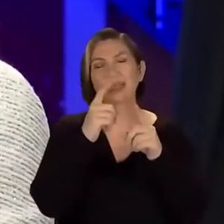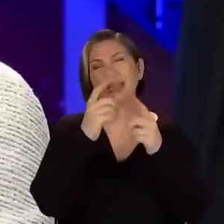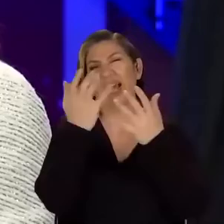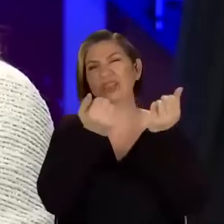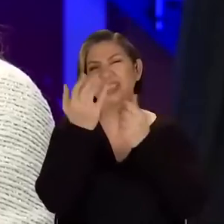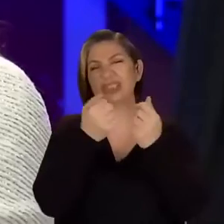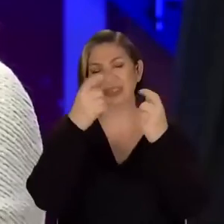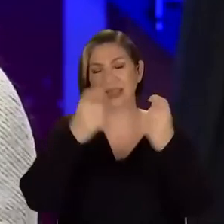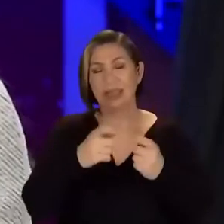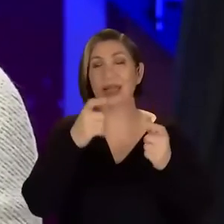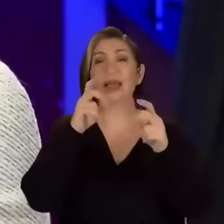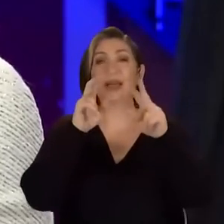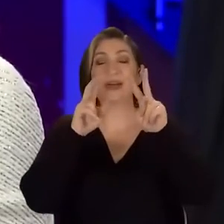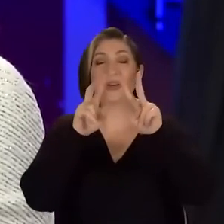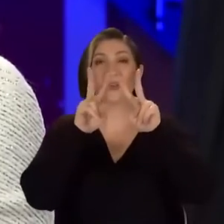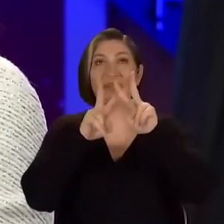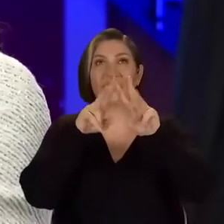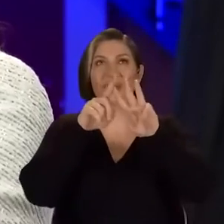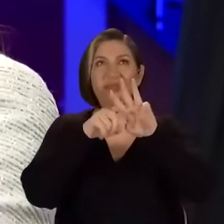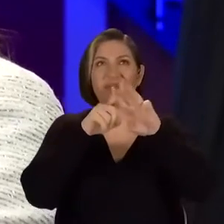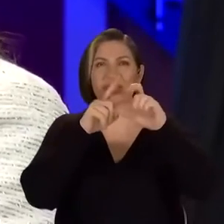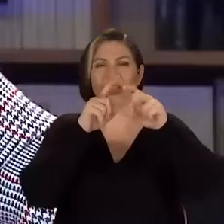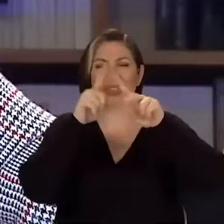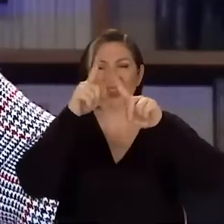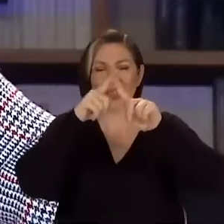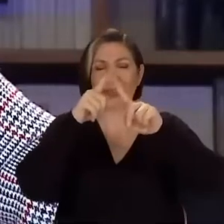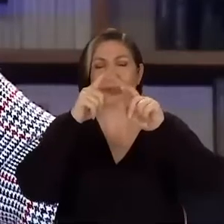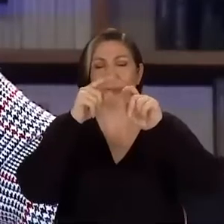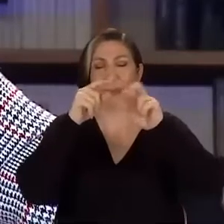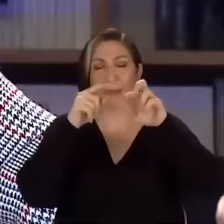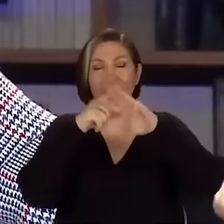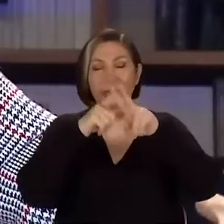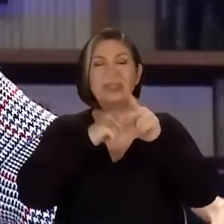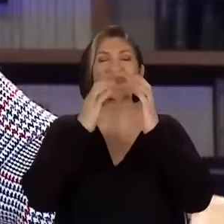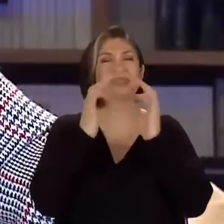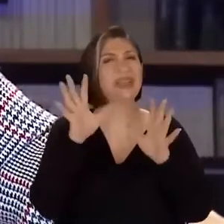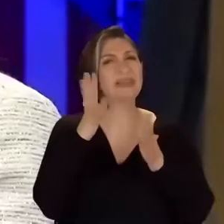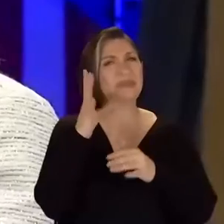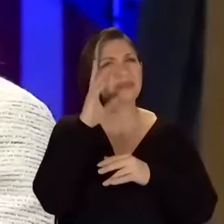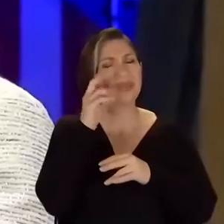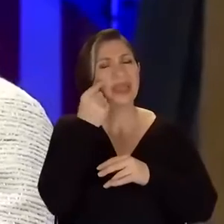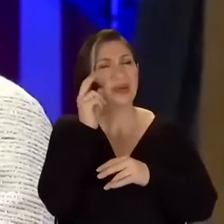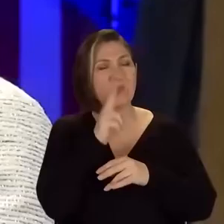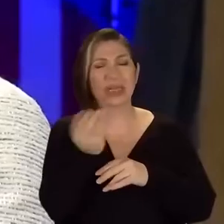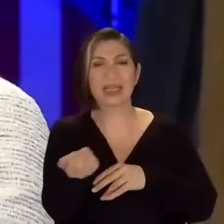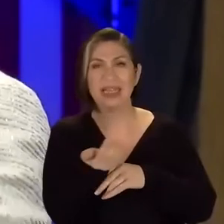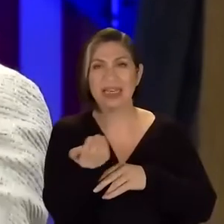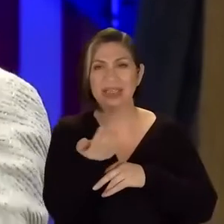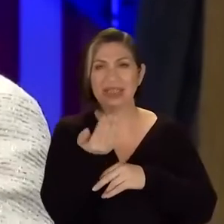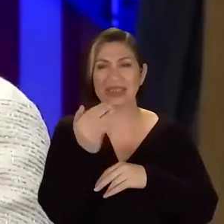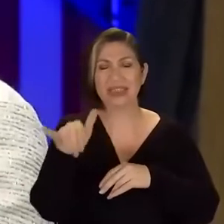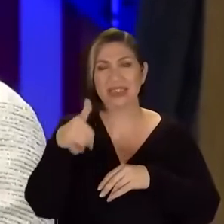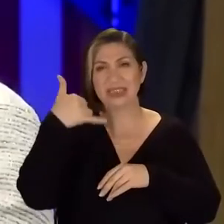ve bugün dünyada WeChat Pay diye bir gerçek var. Çin'de bilmiyorum hiç canlı şahit oldunuz mu? Dilencilerin